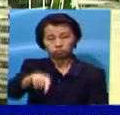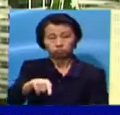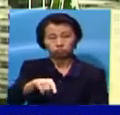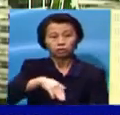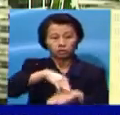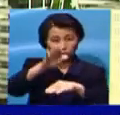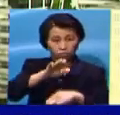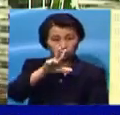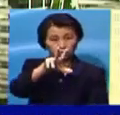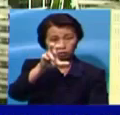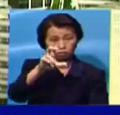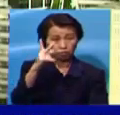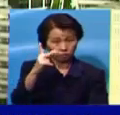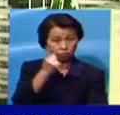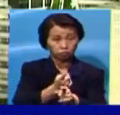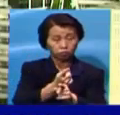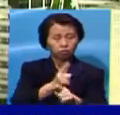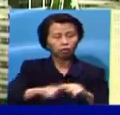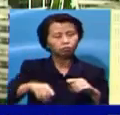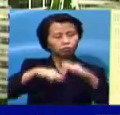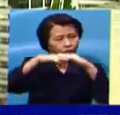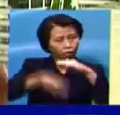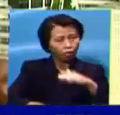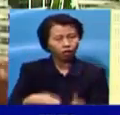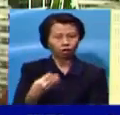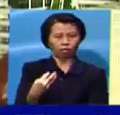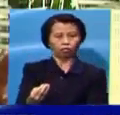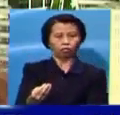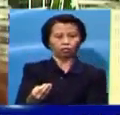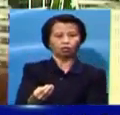300000 kan dan dar segi leg